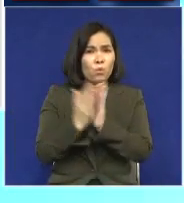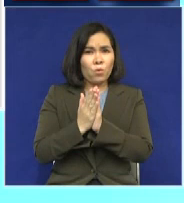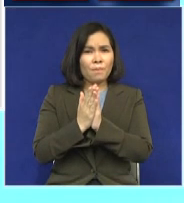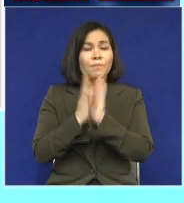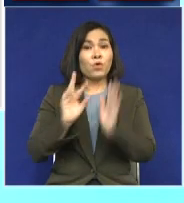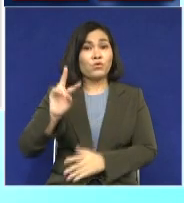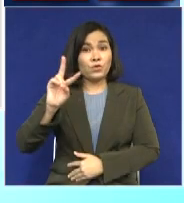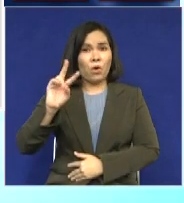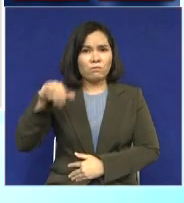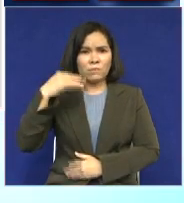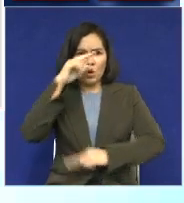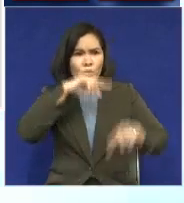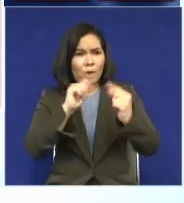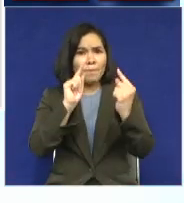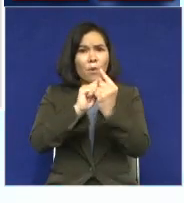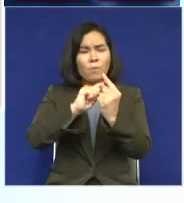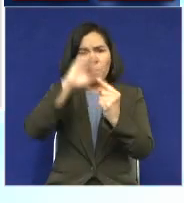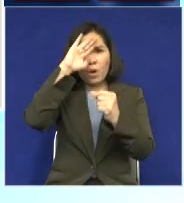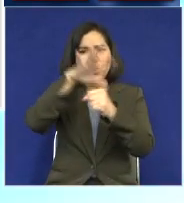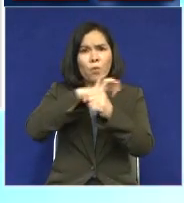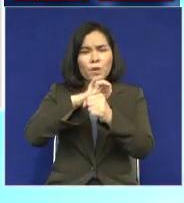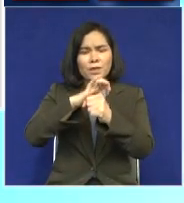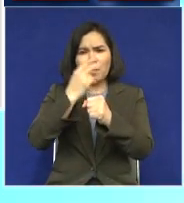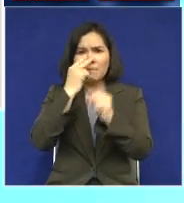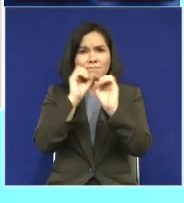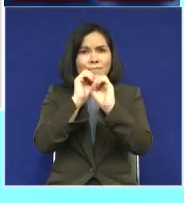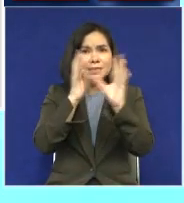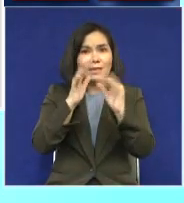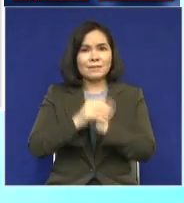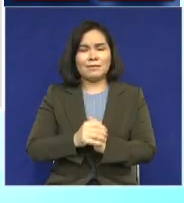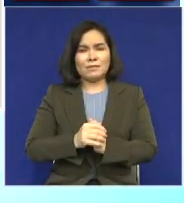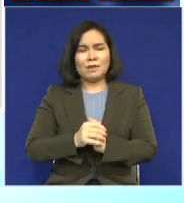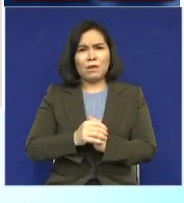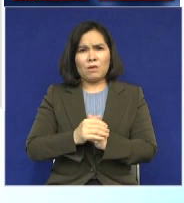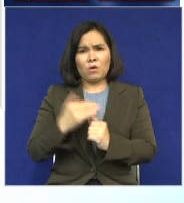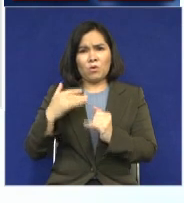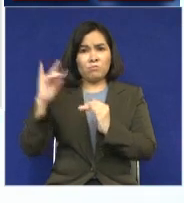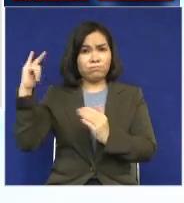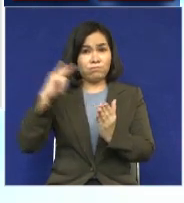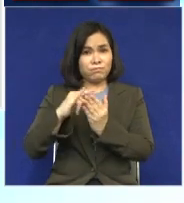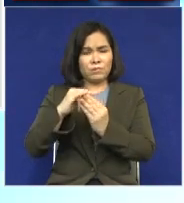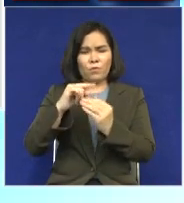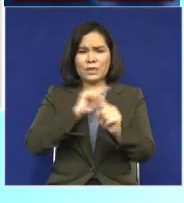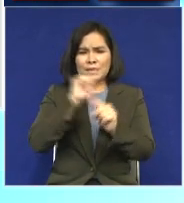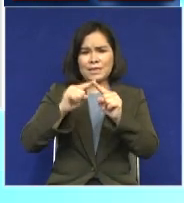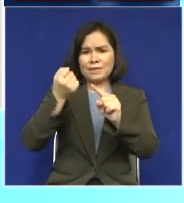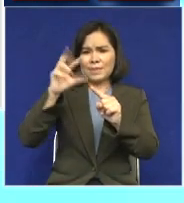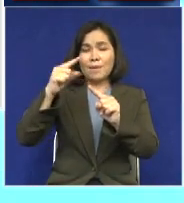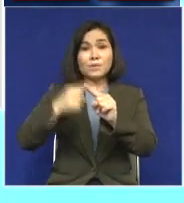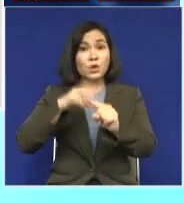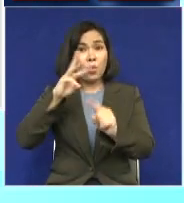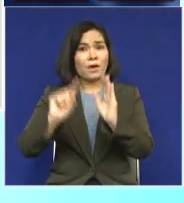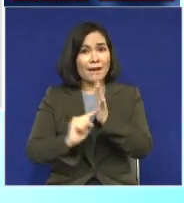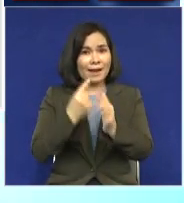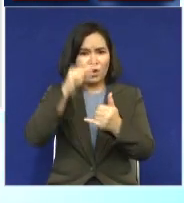ายที่ติดเชื้อและไม่มีอาการนะคะผู้ป่วยรายนี้ค่ะได้มีการตรวจหาเชื้อครั้งแรกในวันที่13มิถุนายนผล